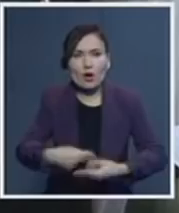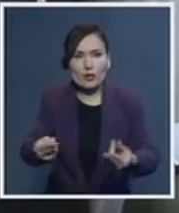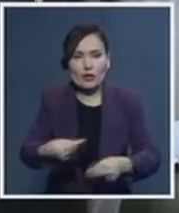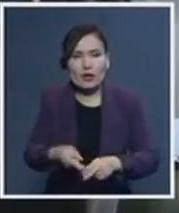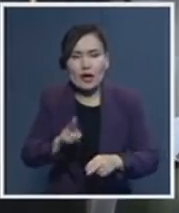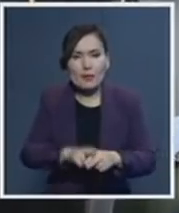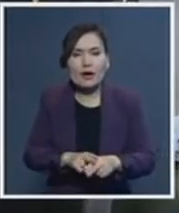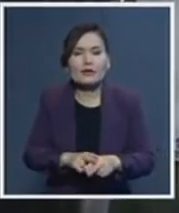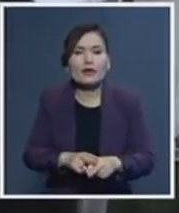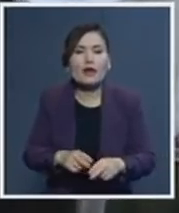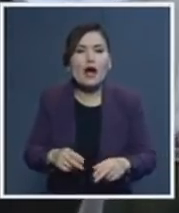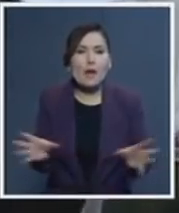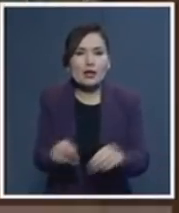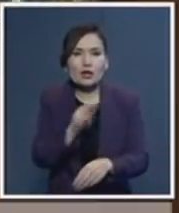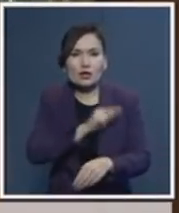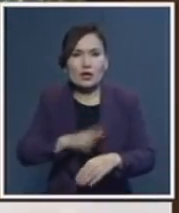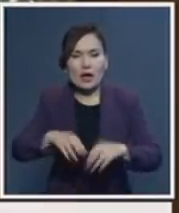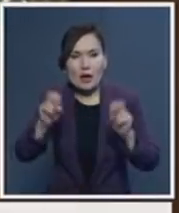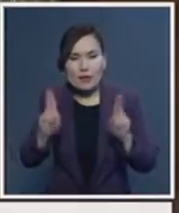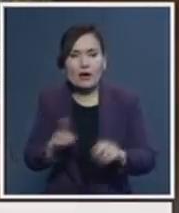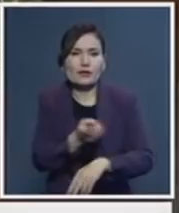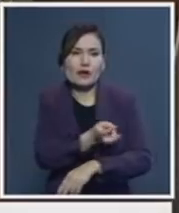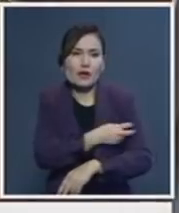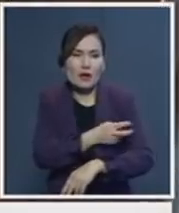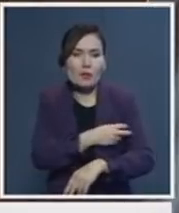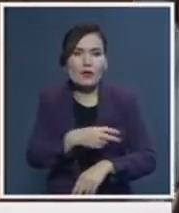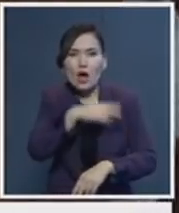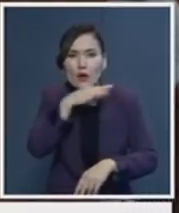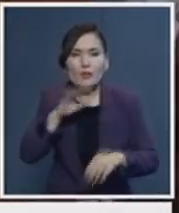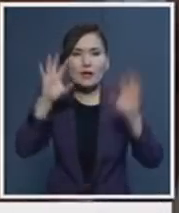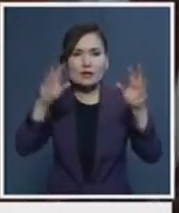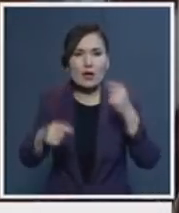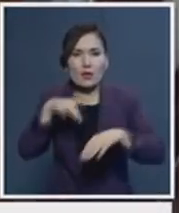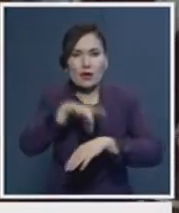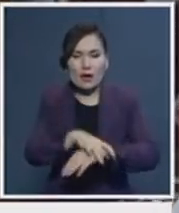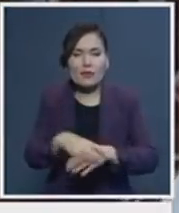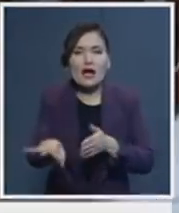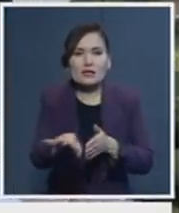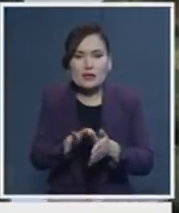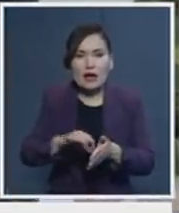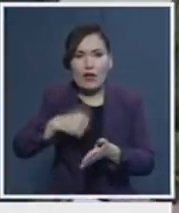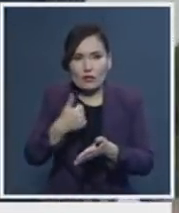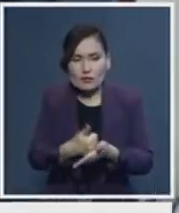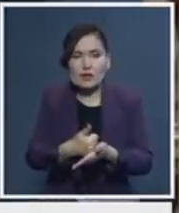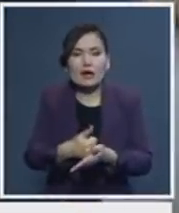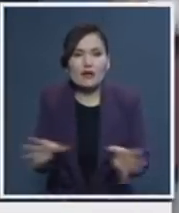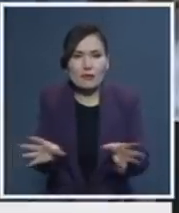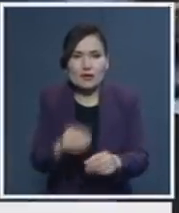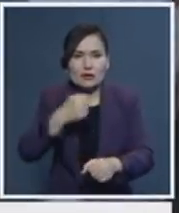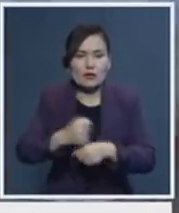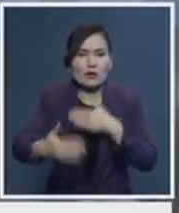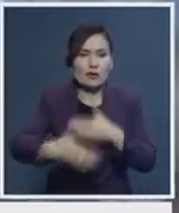Яғни қарамағындағы қызметкер тарапынан тәртіпсіздік немесе басқа да заң бұзушылық анықталса, бірінші басшы қоса жауап береді. Бұл